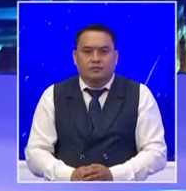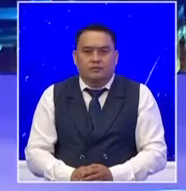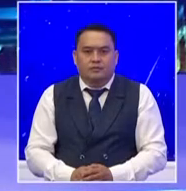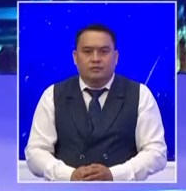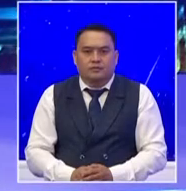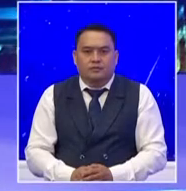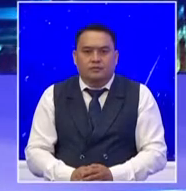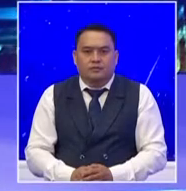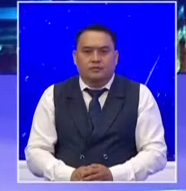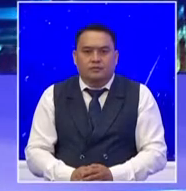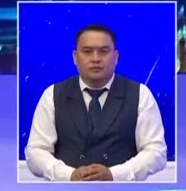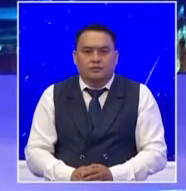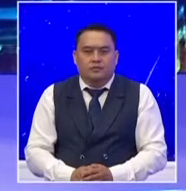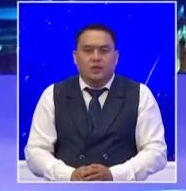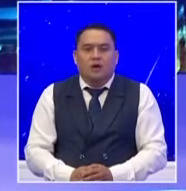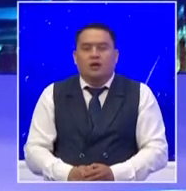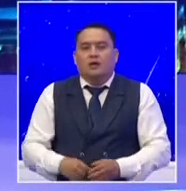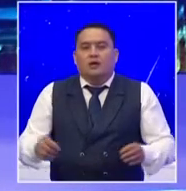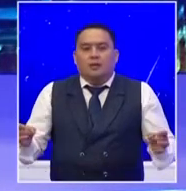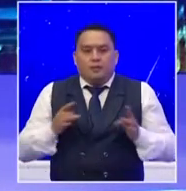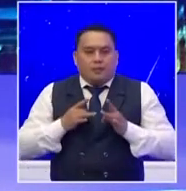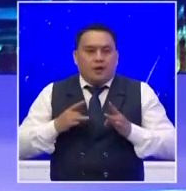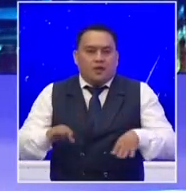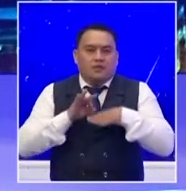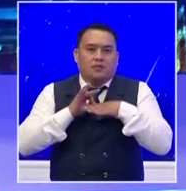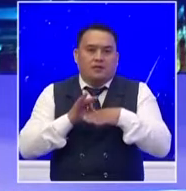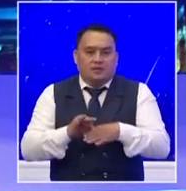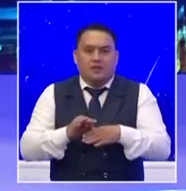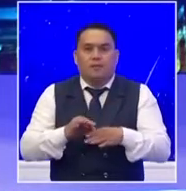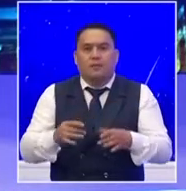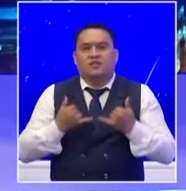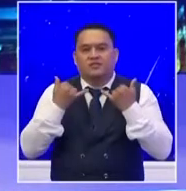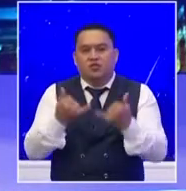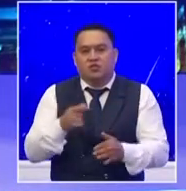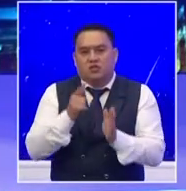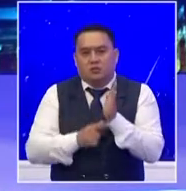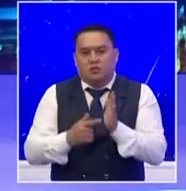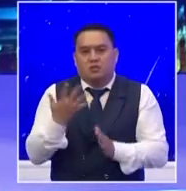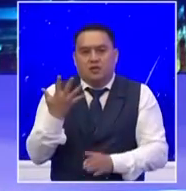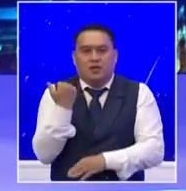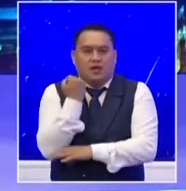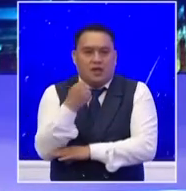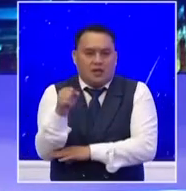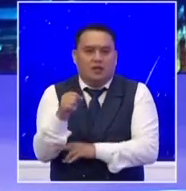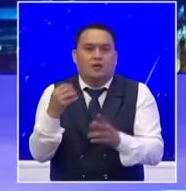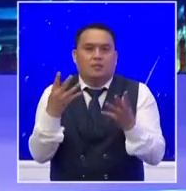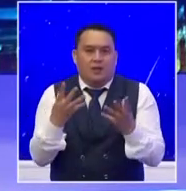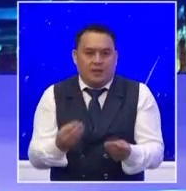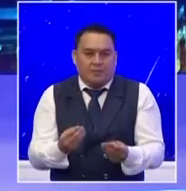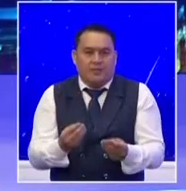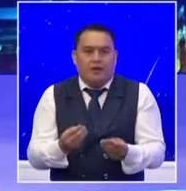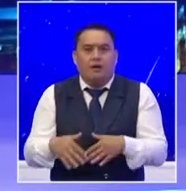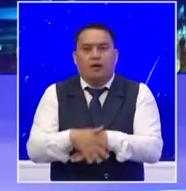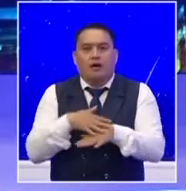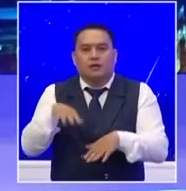Бесконтактный концерт. «Катюша», «Смуглянка» и другие военные песни прозвучали в концерте, посвященном 75-летию Победы. Самодеятельный